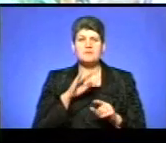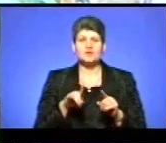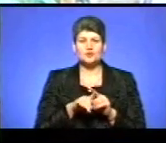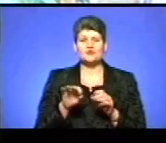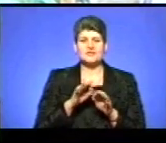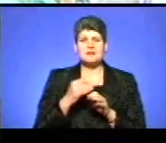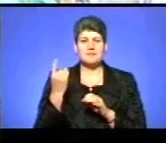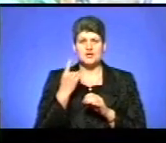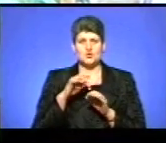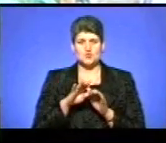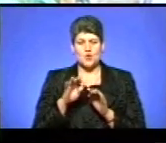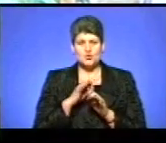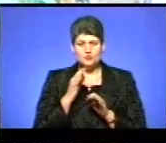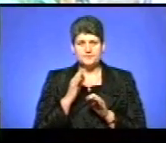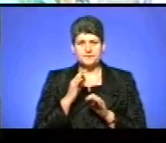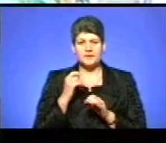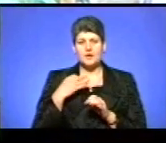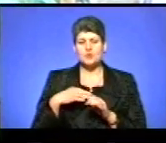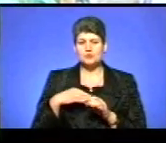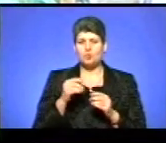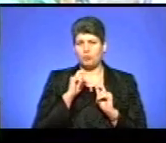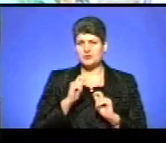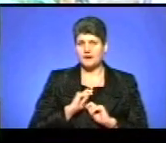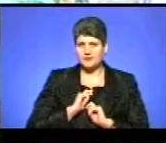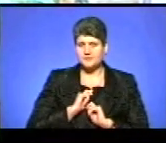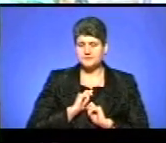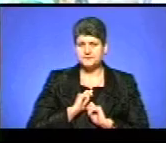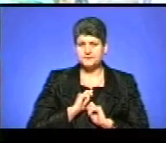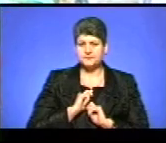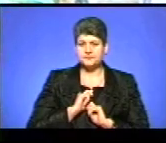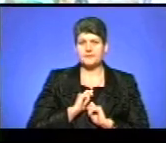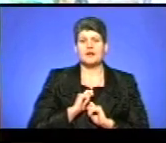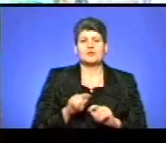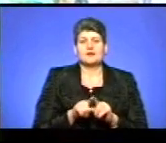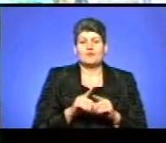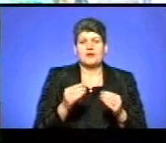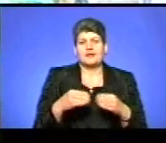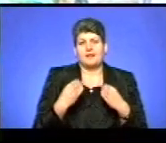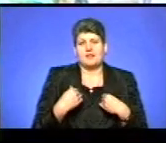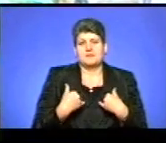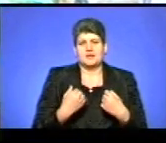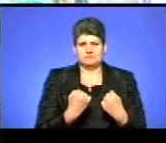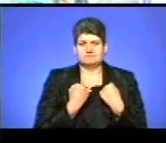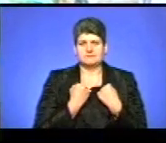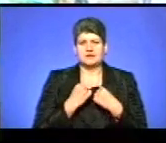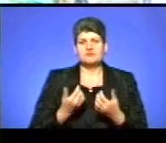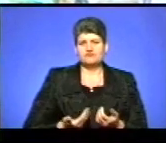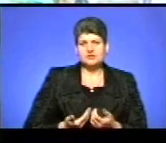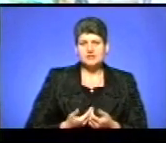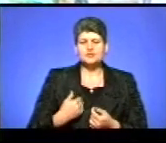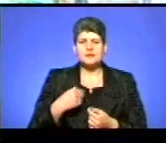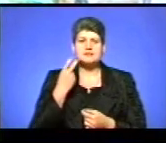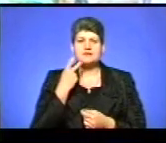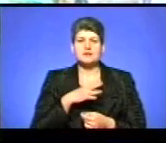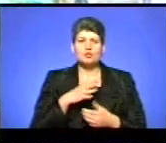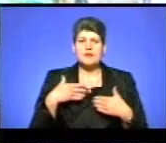першу сорочку і подарила мені. І так якби мені дала оберіг такий в житті, щоб я завжди